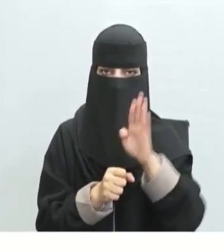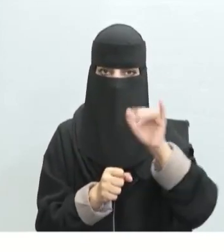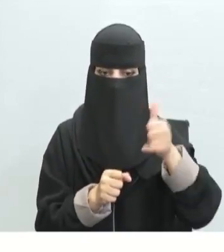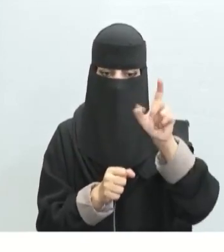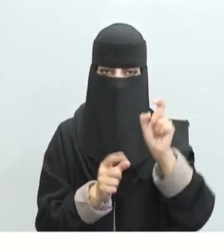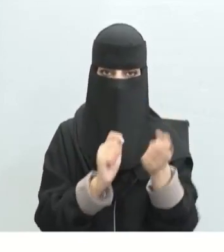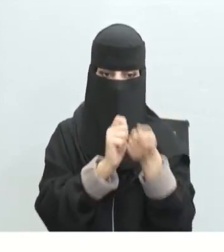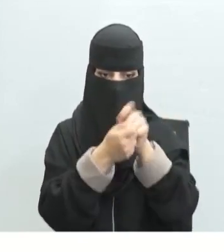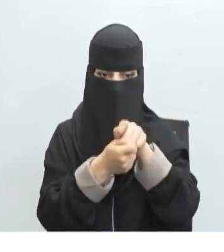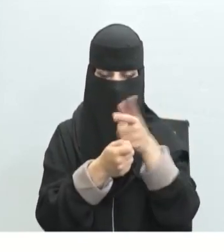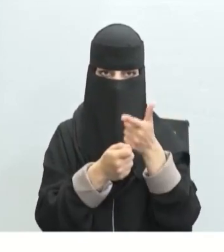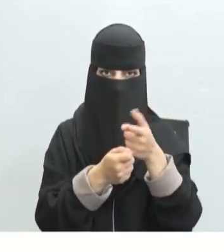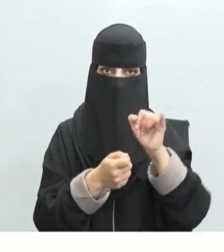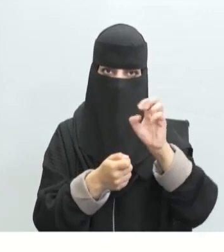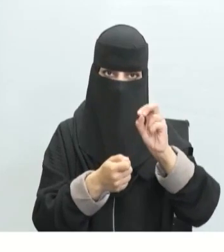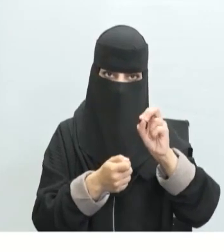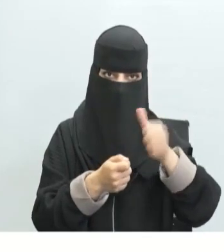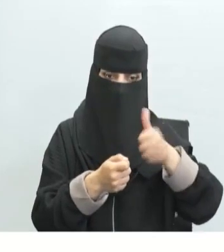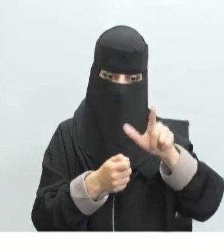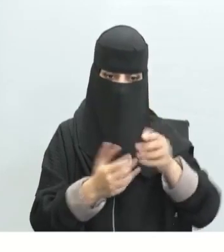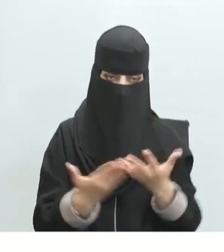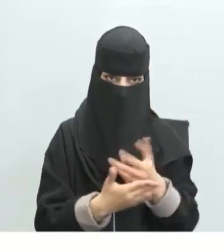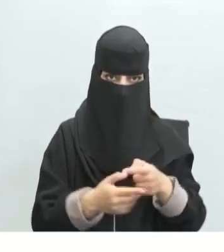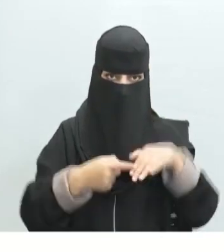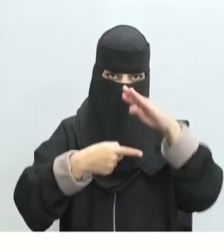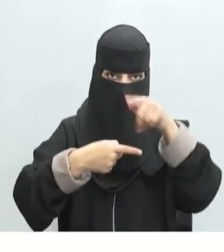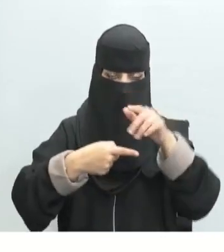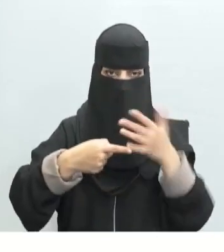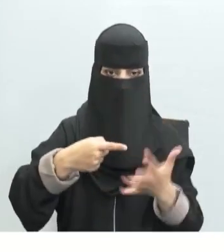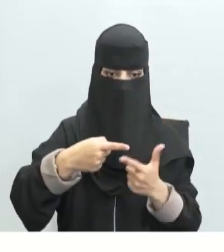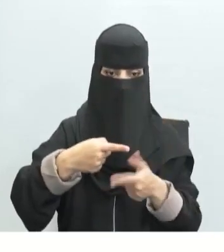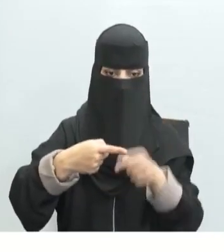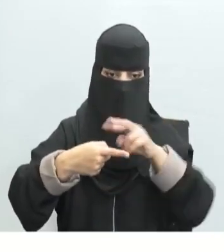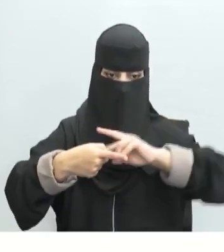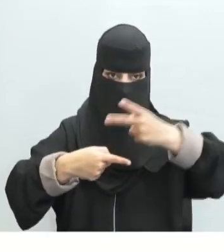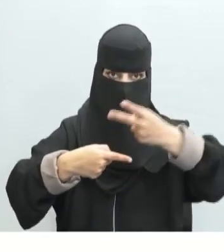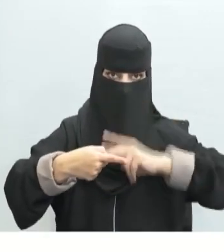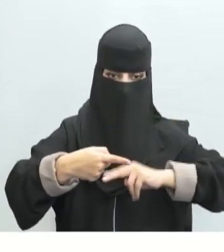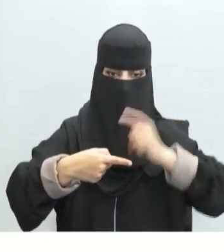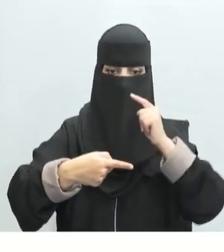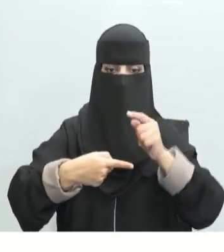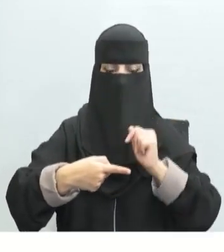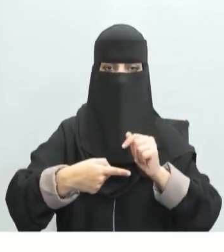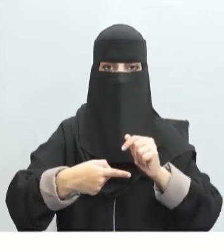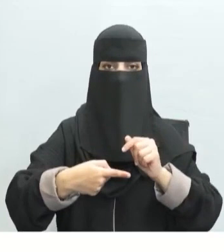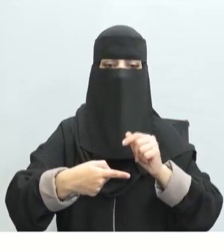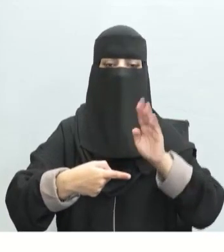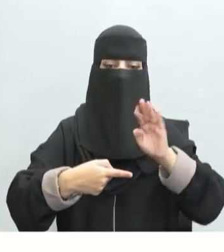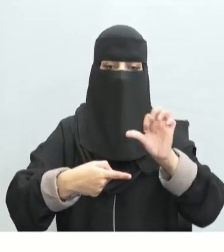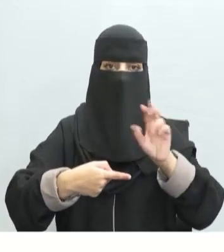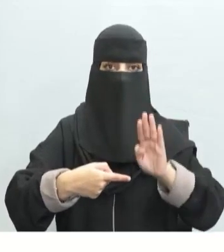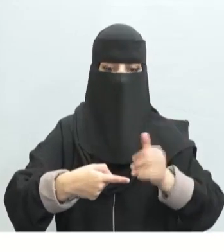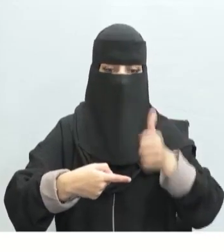هو المقابل على الوتر يعني بيكون 15 على 17 شوفوا كيف تغيرت ها والكوساين بصير